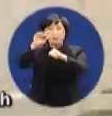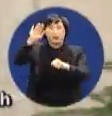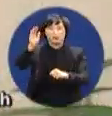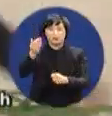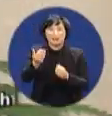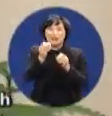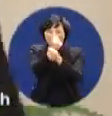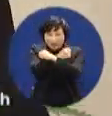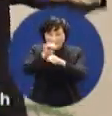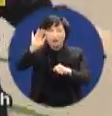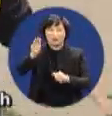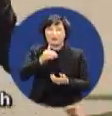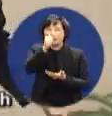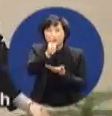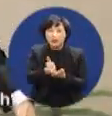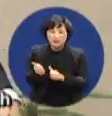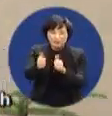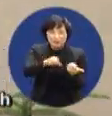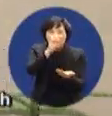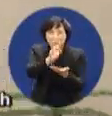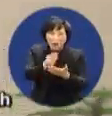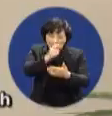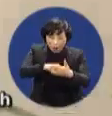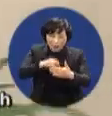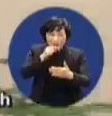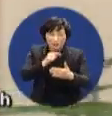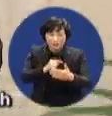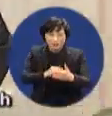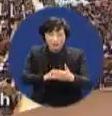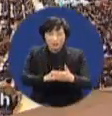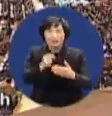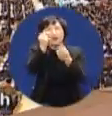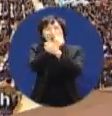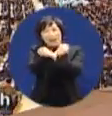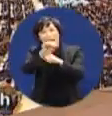해방되었네. 죄와 사망의 법에서